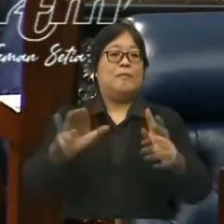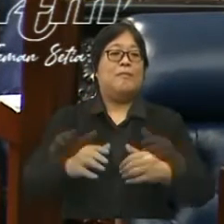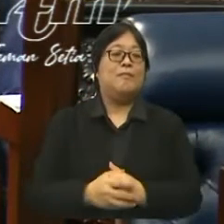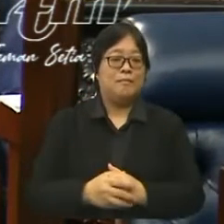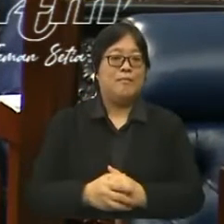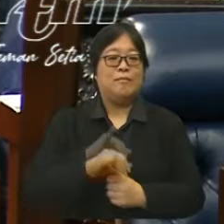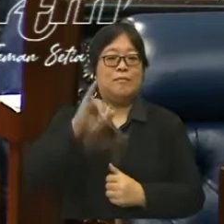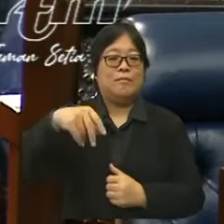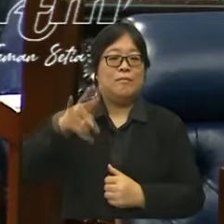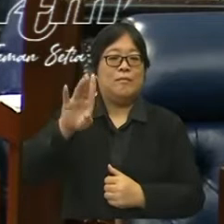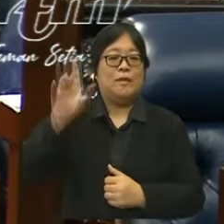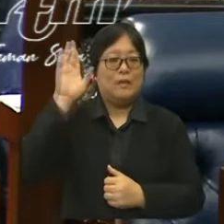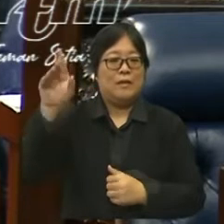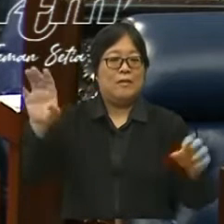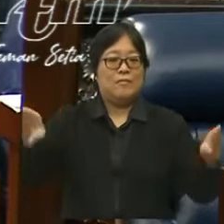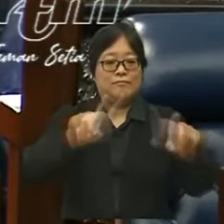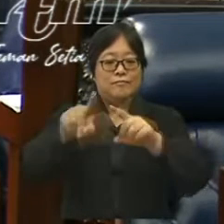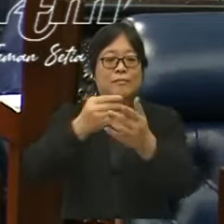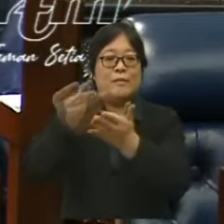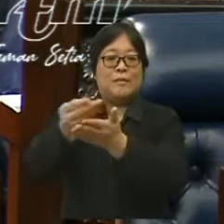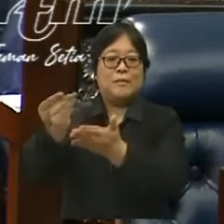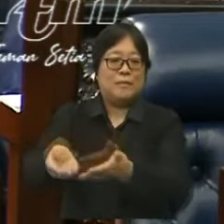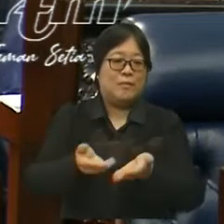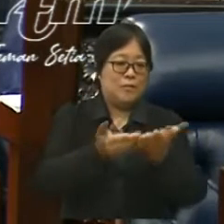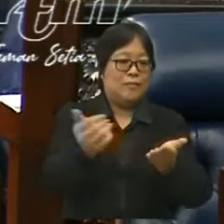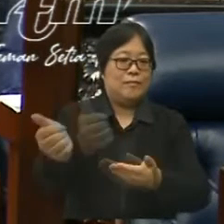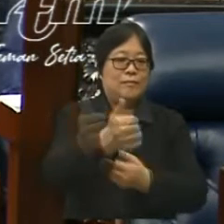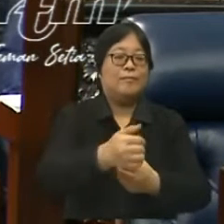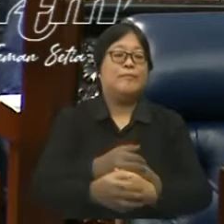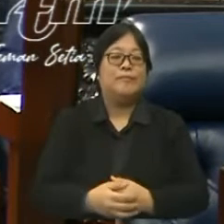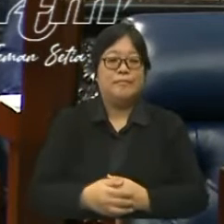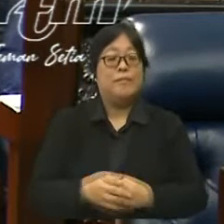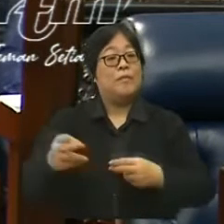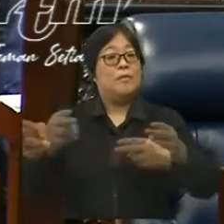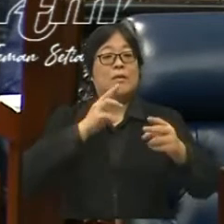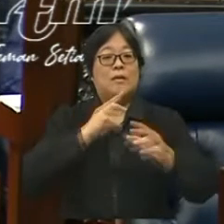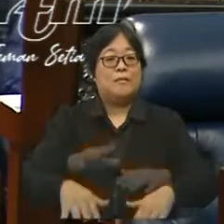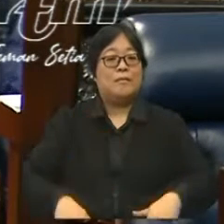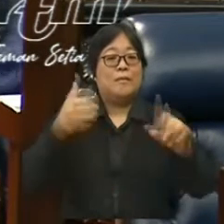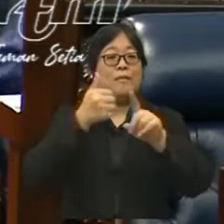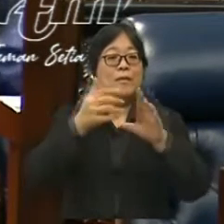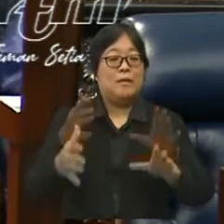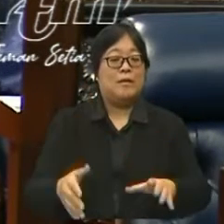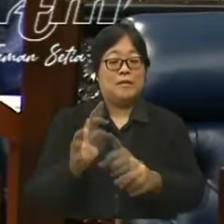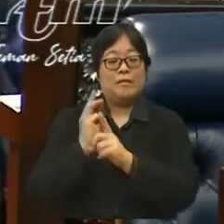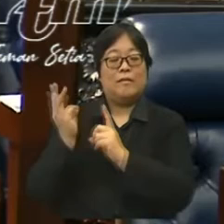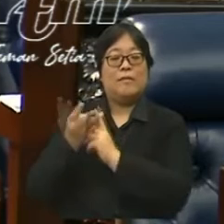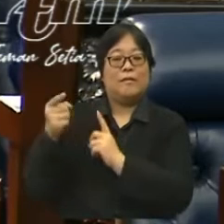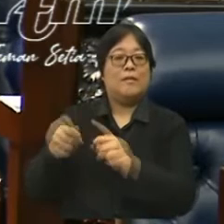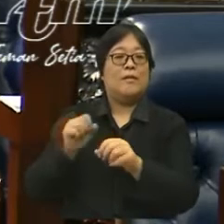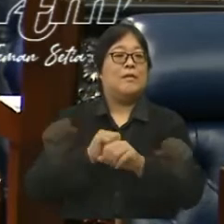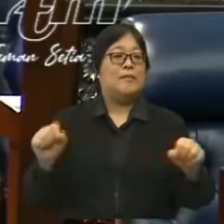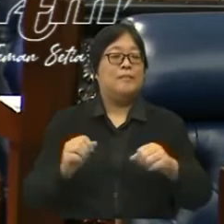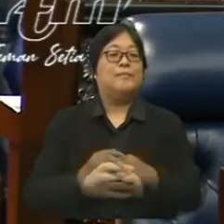Kuasa Pengurusan Bencana Negeri akan melaksanakan perolehan boat tersebut. Bagi pengurusan mangsa Jabatan Kebajikan